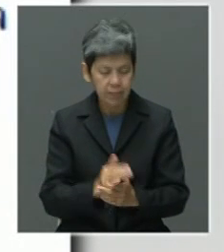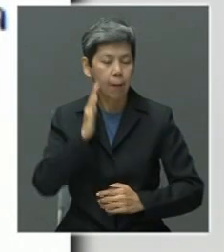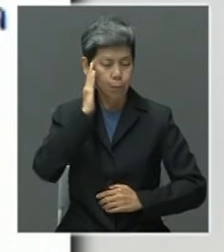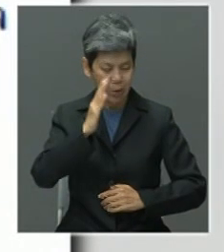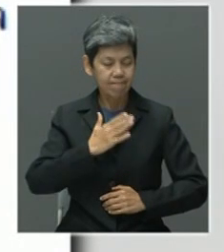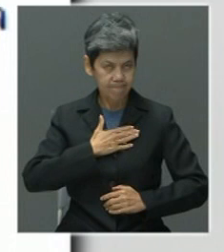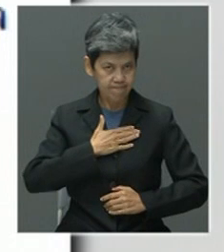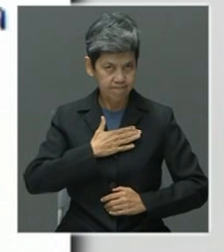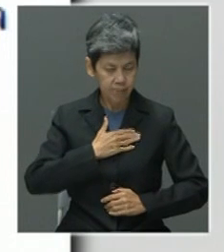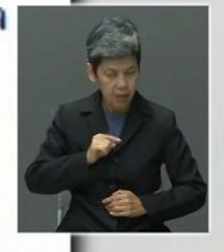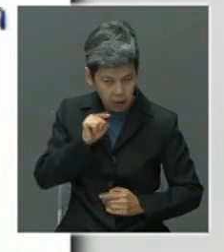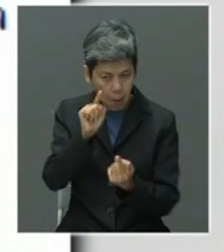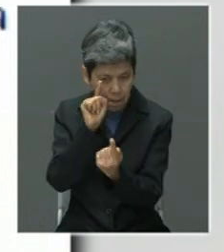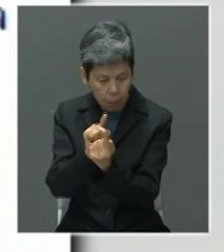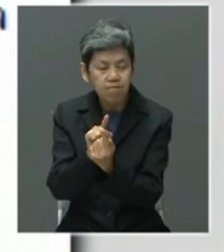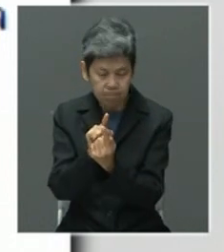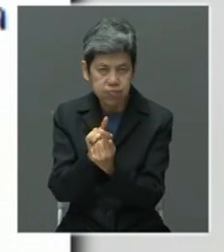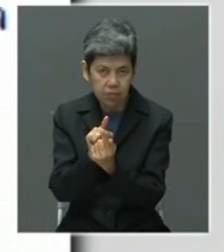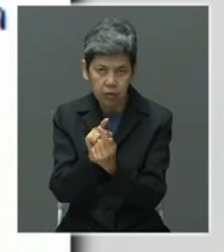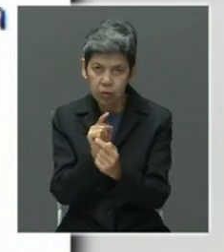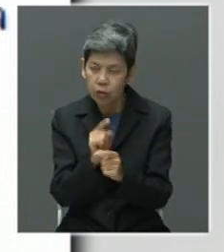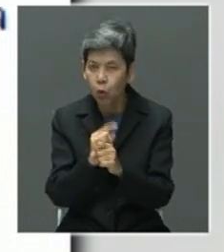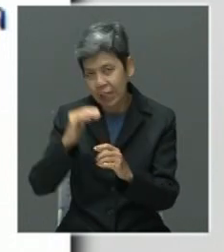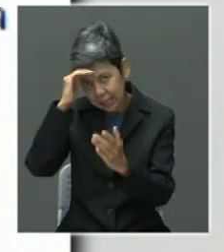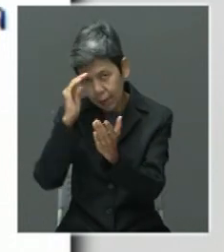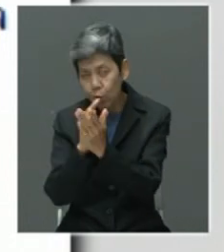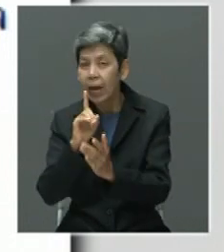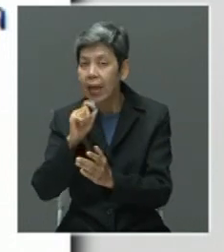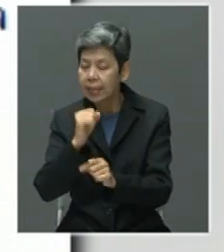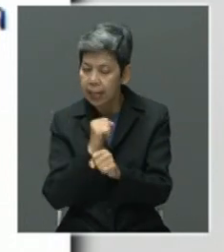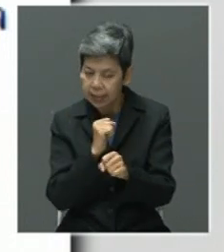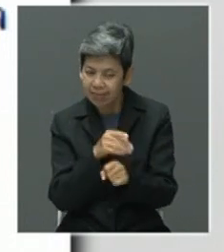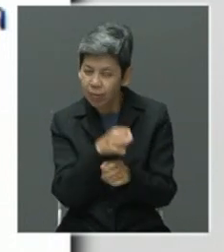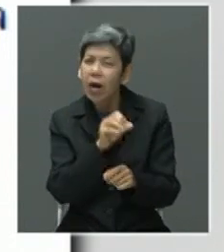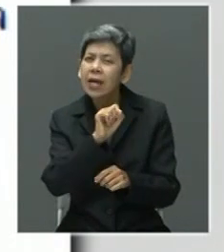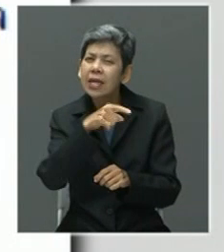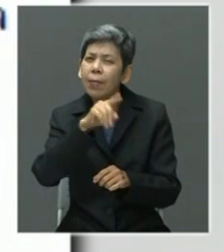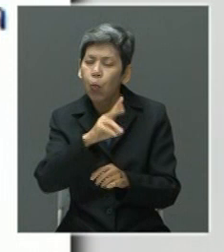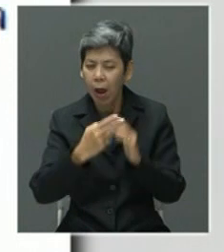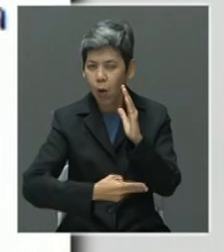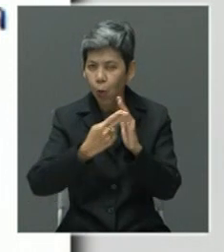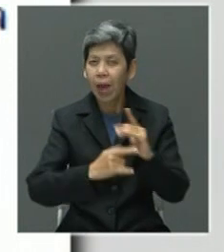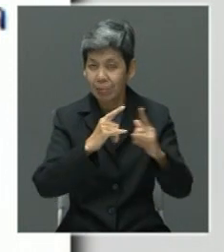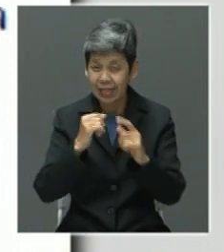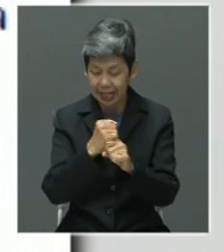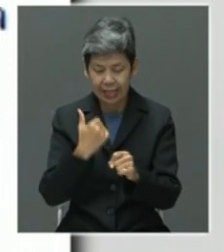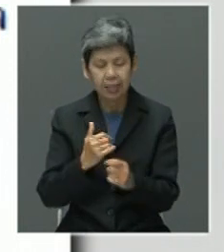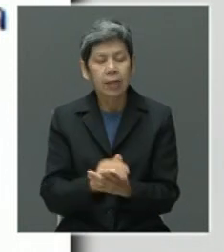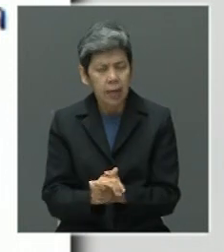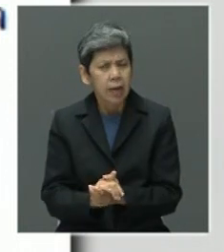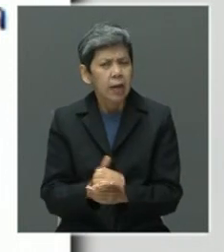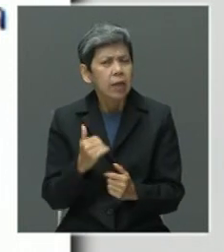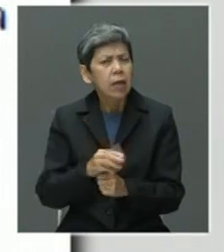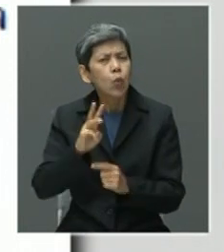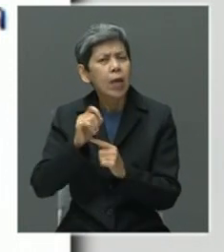นะครับจะไปร้องทุกข์กล่าวโทษต่อ DSI ให้ดำเนินคดีกับสีพันวารีสอร์ทนะครับแล้วก็ในเวลาต่อมา